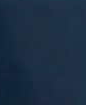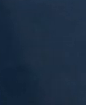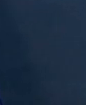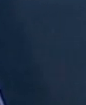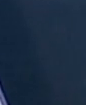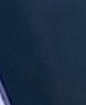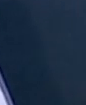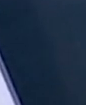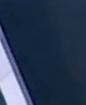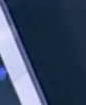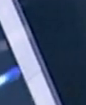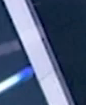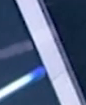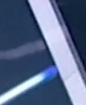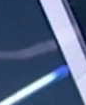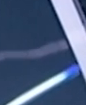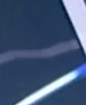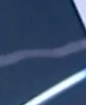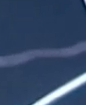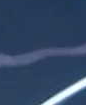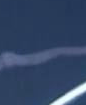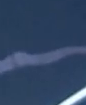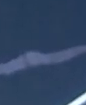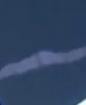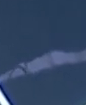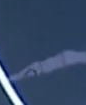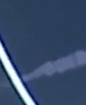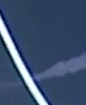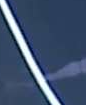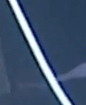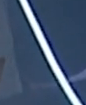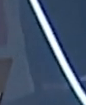комментарии не забывайте включить колокольчик чтобы всегда быть в курсе и самого важного